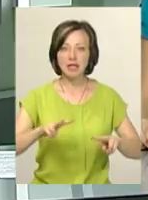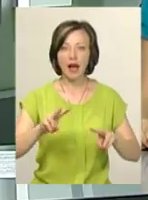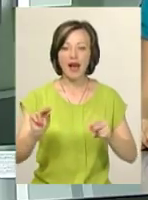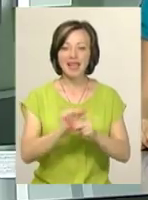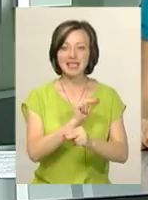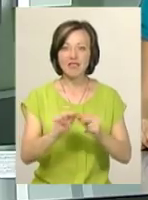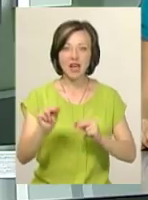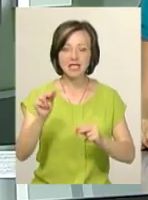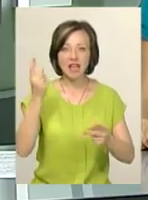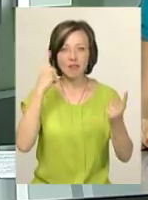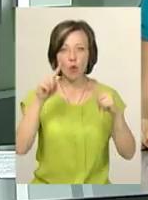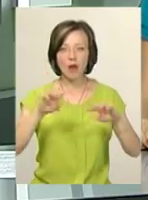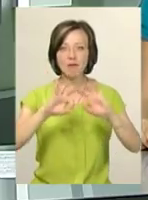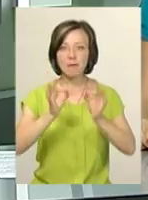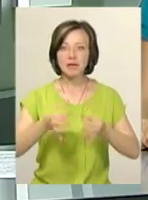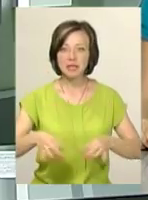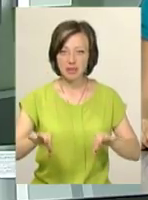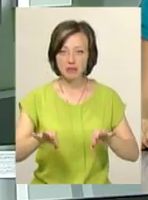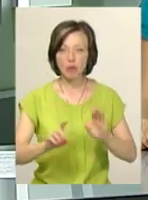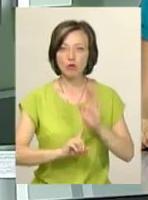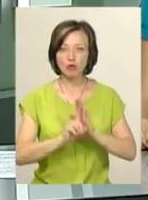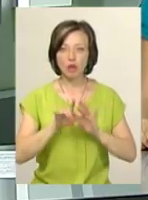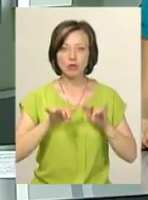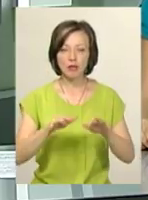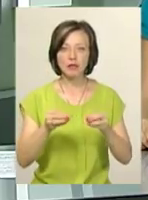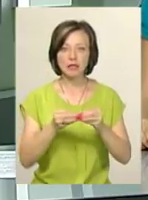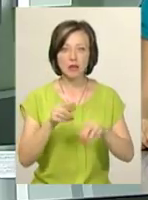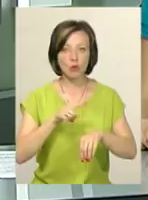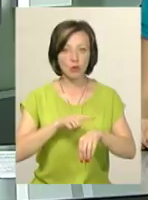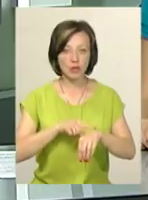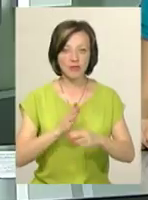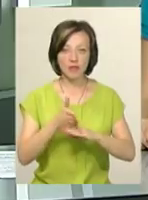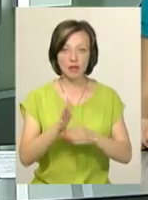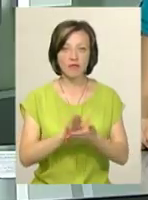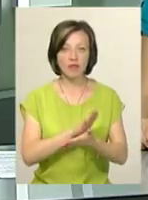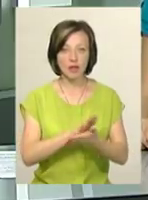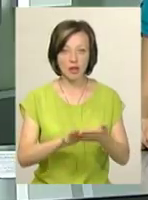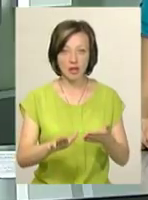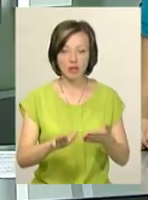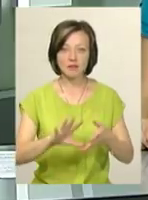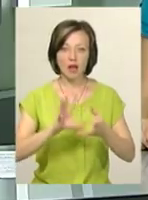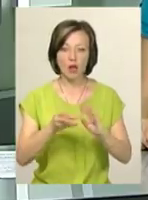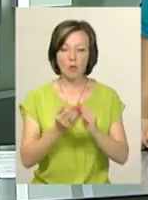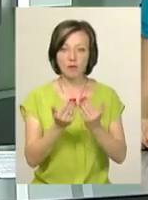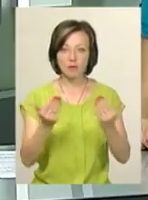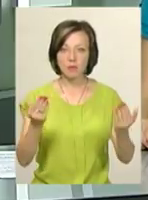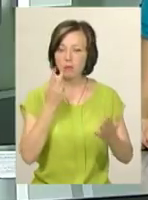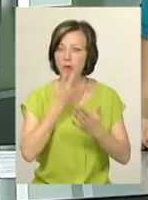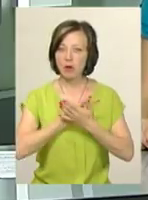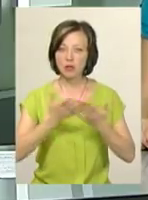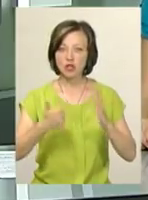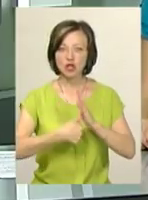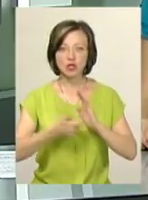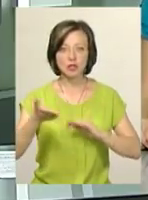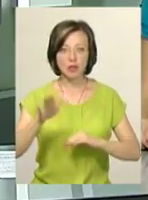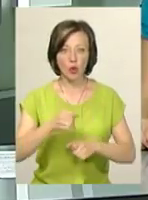повідомили зберігач фондів музею Інна Швець, початок заходу о 10-й годині, вхід вільний. Загалом в експозиції будуть представлені